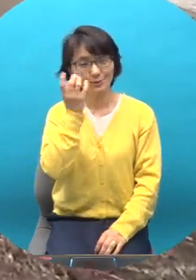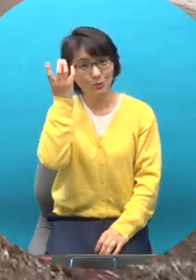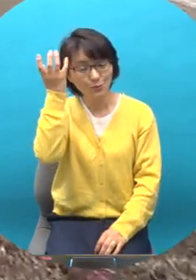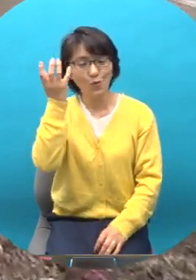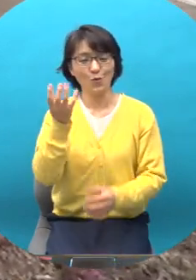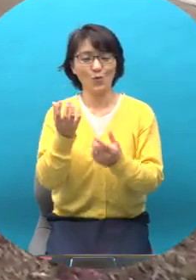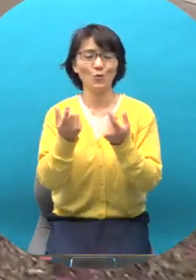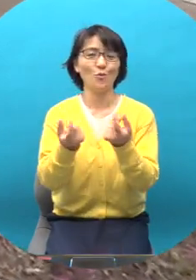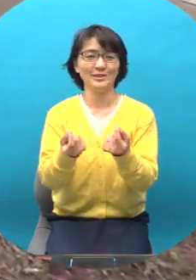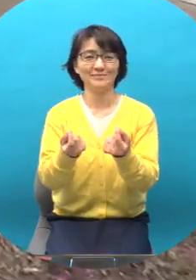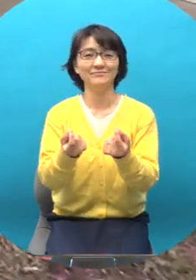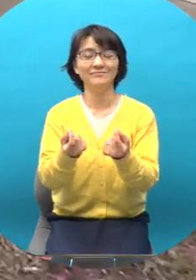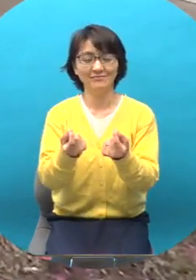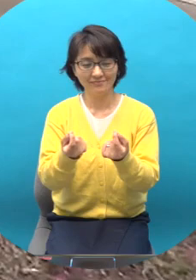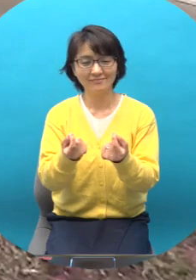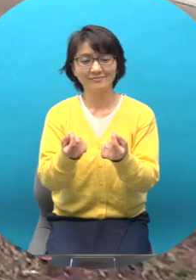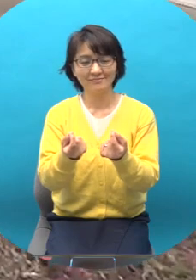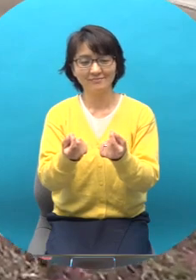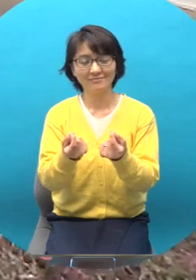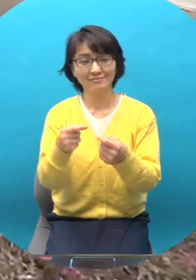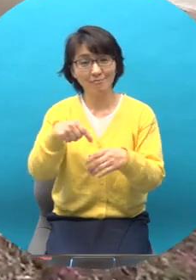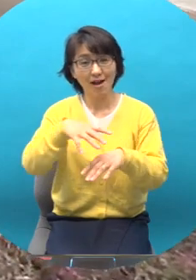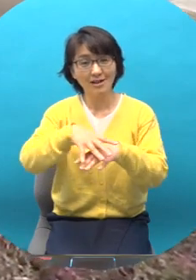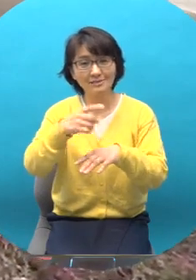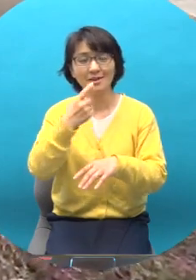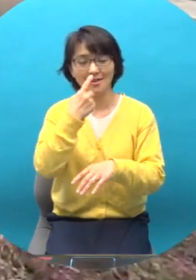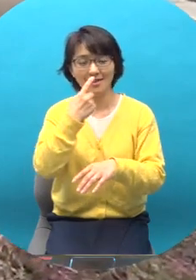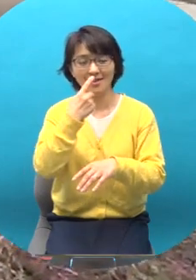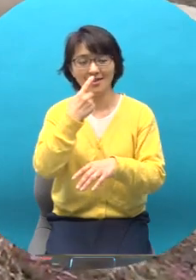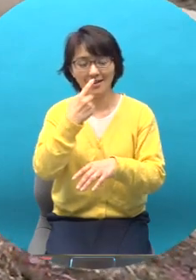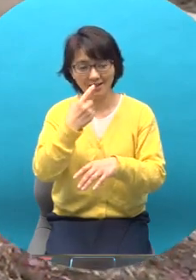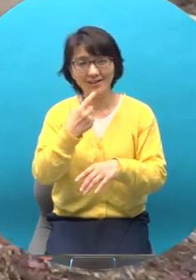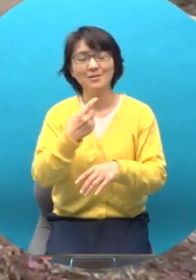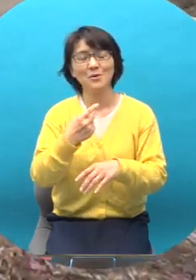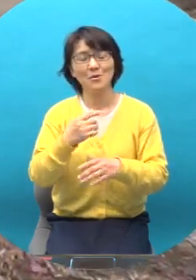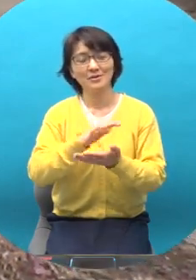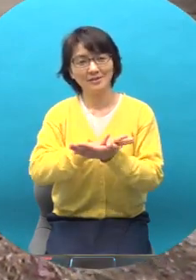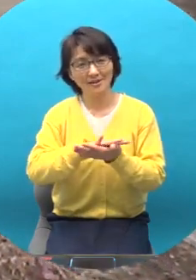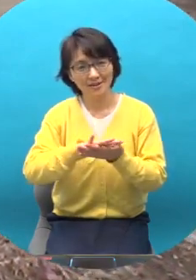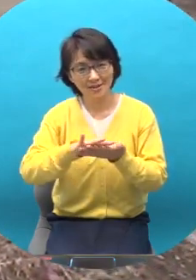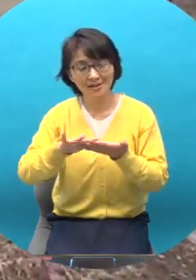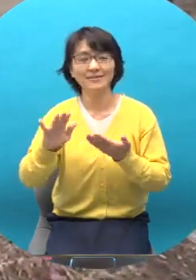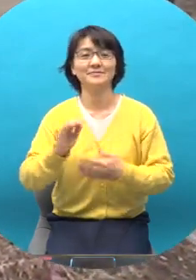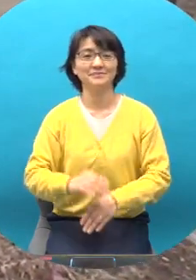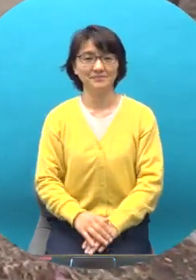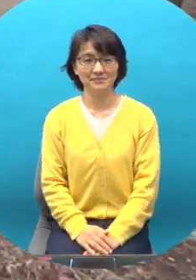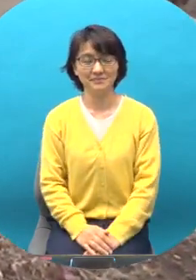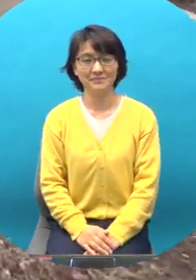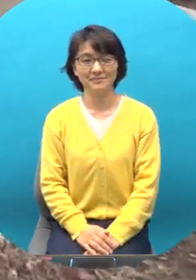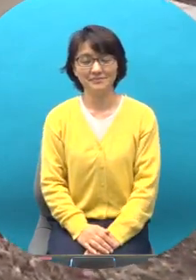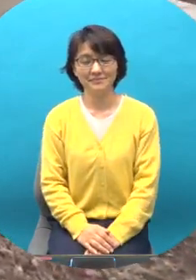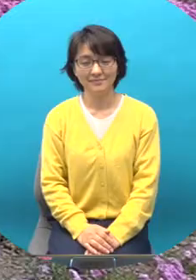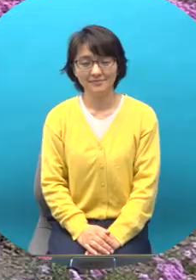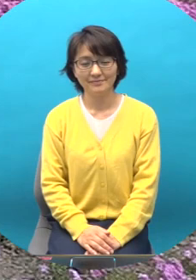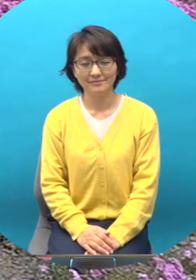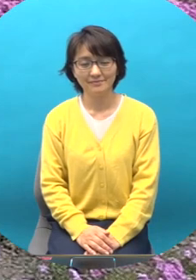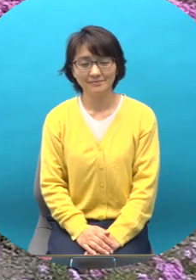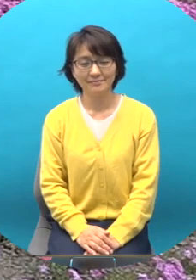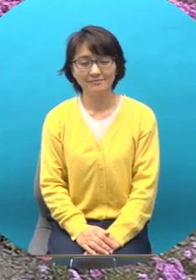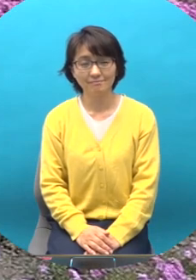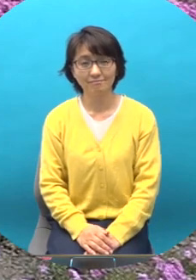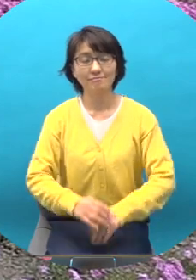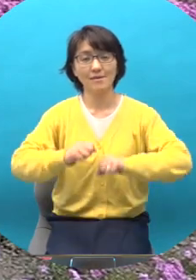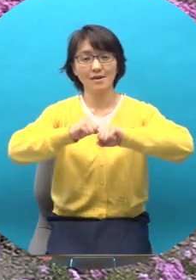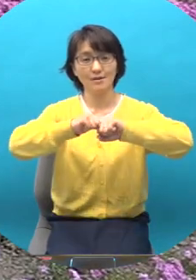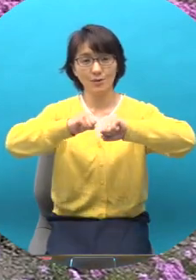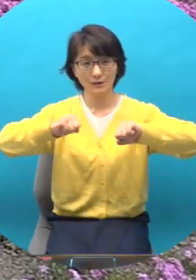期待してた通りっていうかね、もうここのところ初めてなんですけれども、綺麗だと思います。 三郷